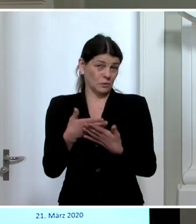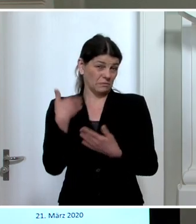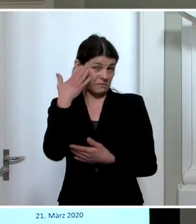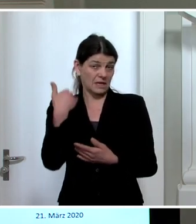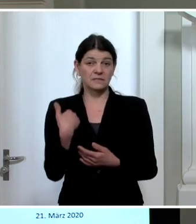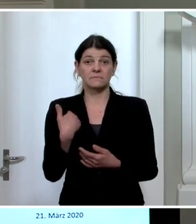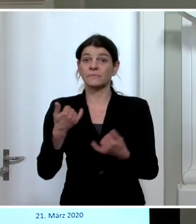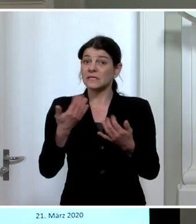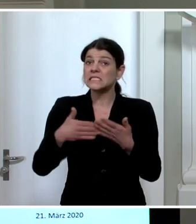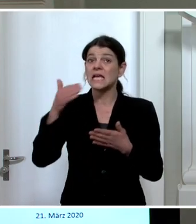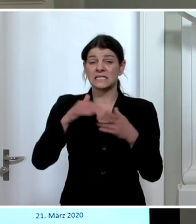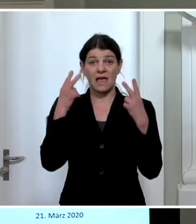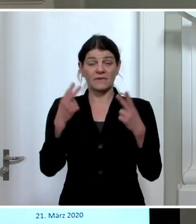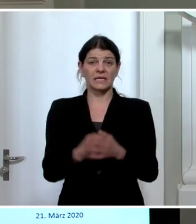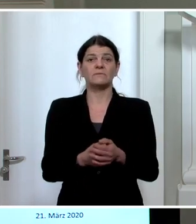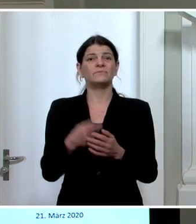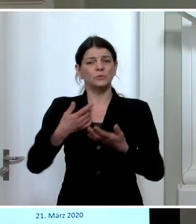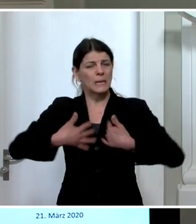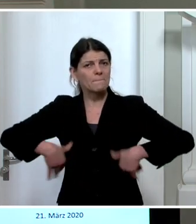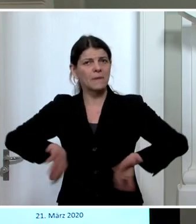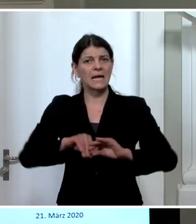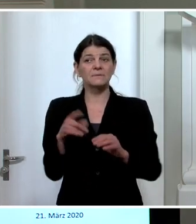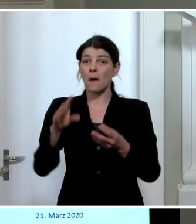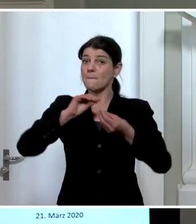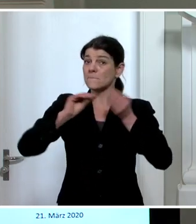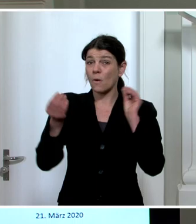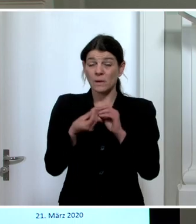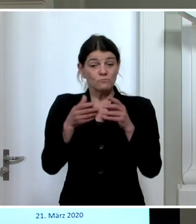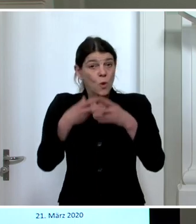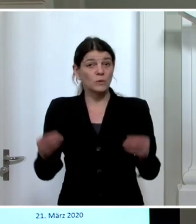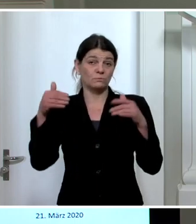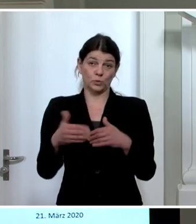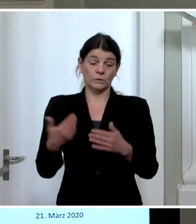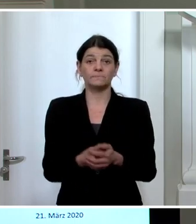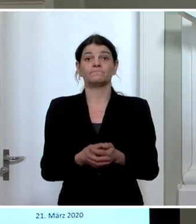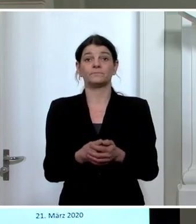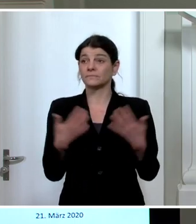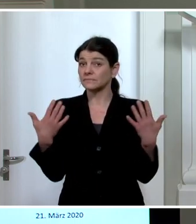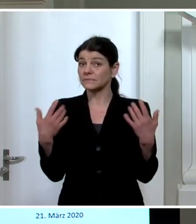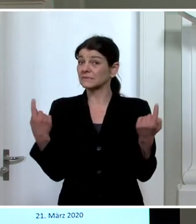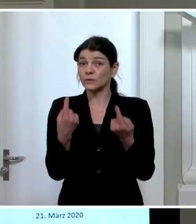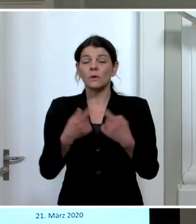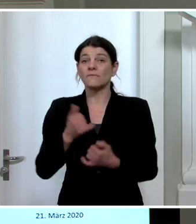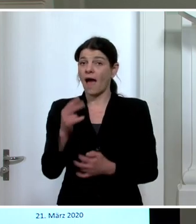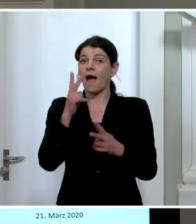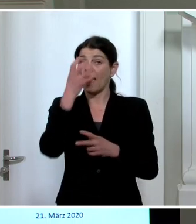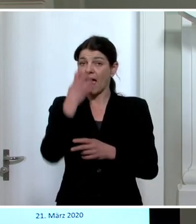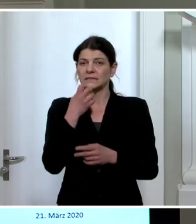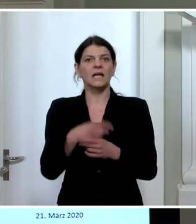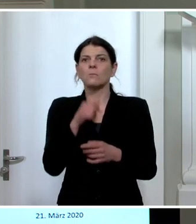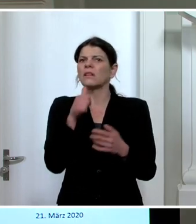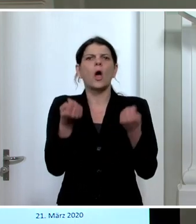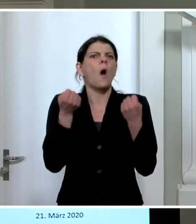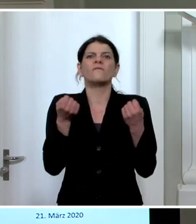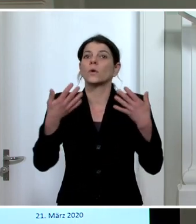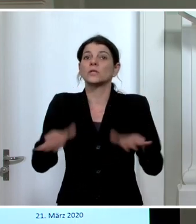jetzt sehr wichtig, dass wir gemeinsam diese Probleme anpacken und lösen. Die Lage ist ernst, aber sie ist nicht